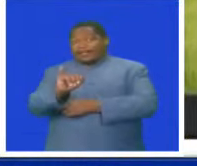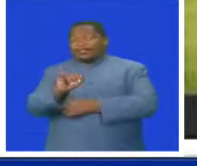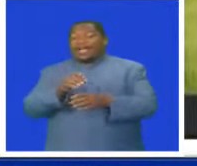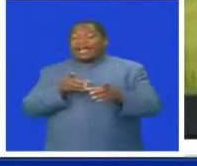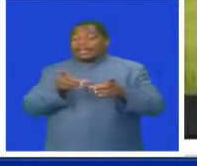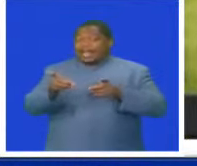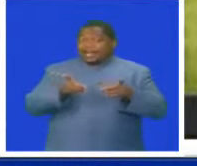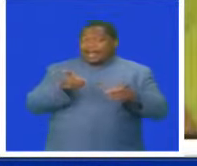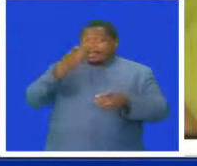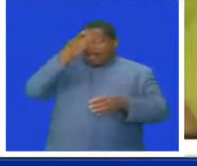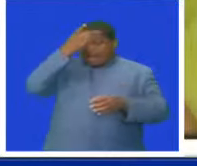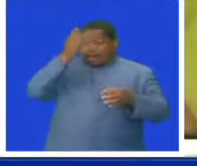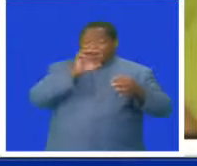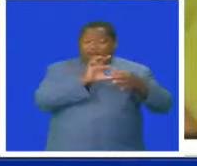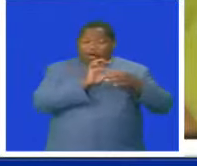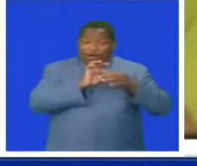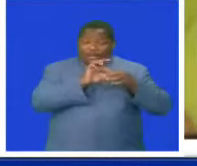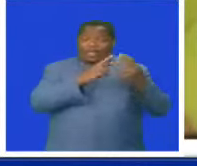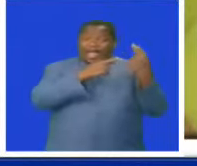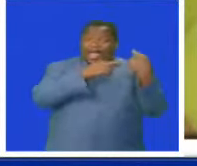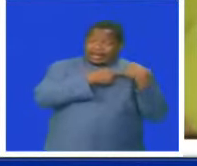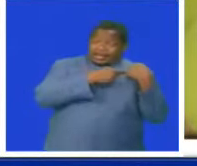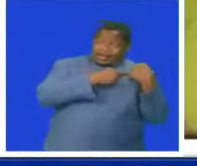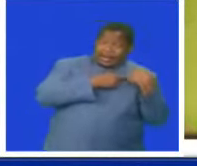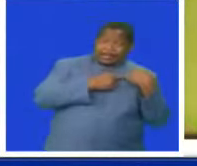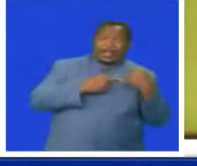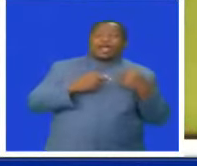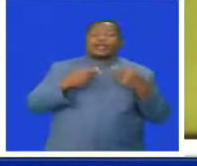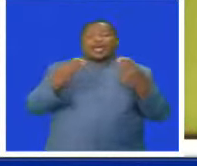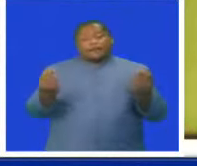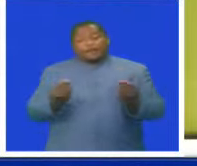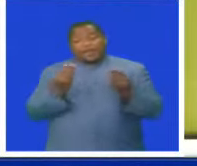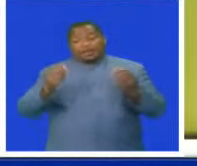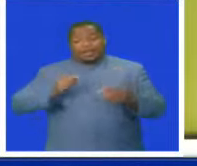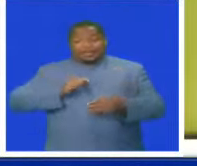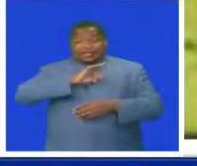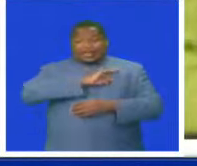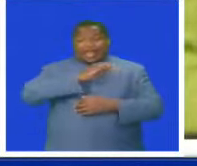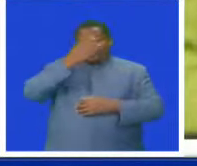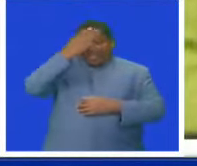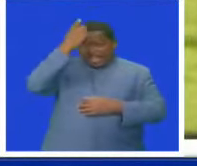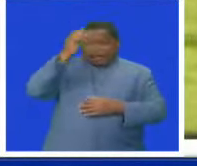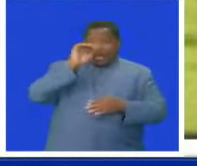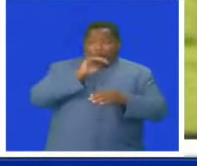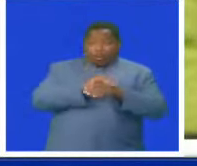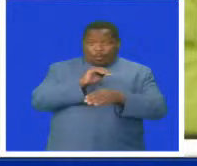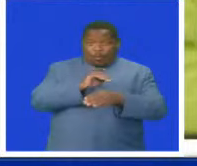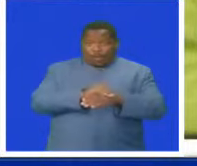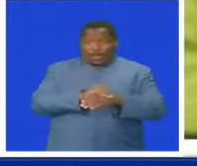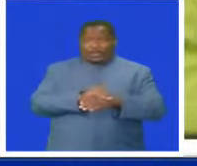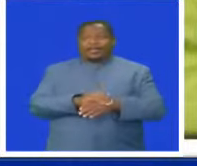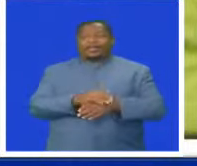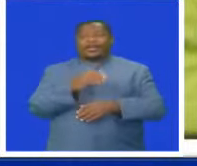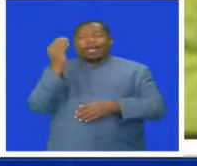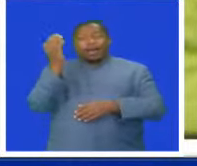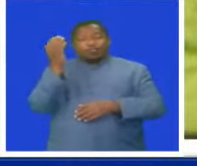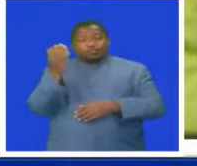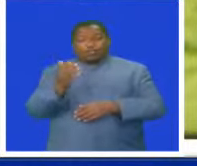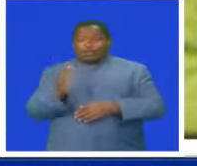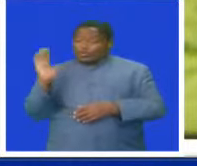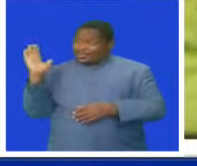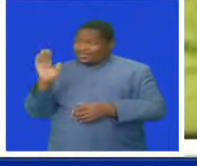ukuthi ligciwane le-HIV and AIDS lisekhona ngisho kulesikhathi semkhuhlane i-COVID-19. Okumqoka